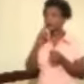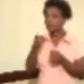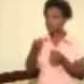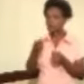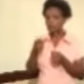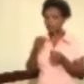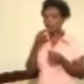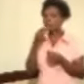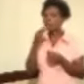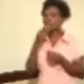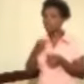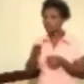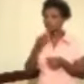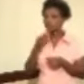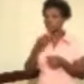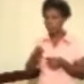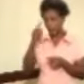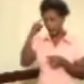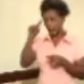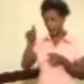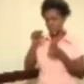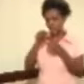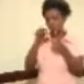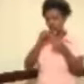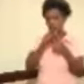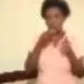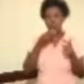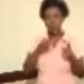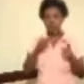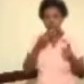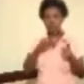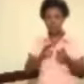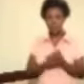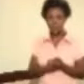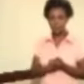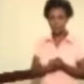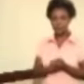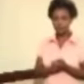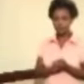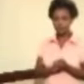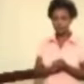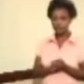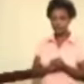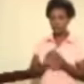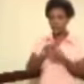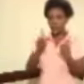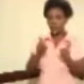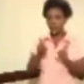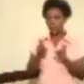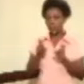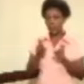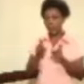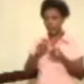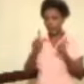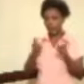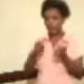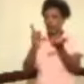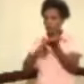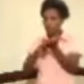mes déboires. Je reste honnête. Et soyez-en confiants, je resterai honnête. Mais être honnête serait que vous prenez contact avec la banque là et vous négociez avec elle.